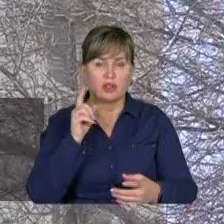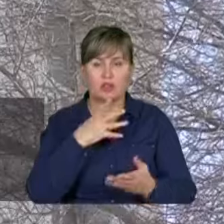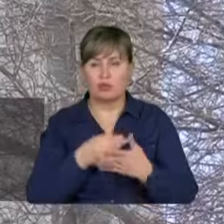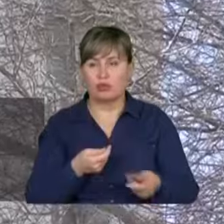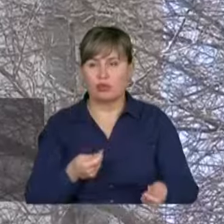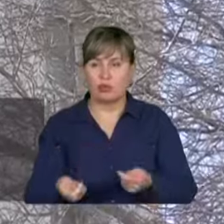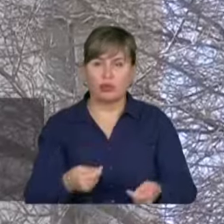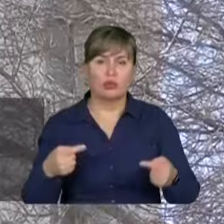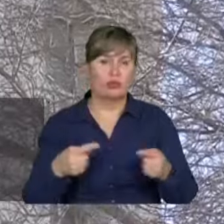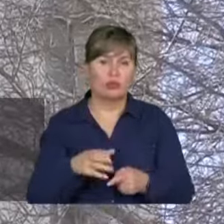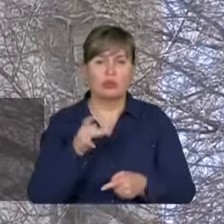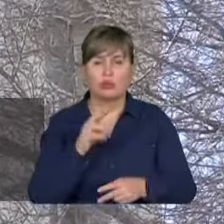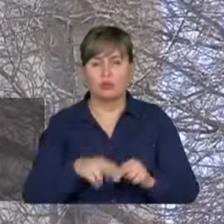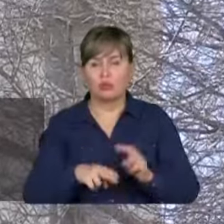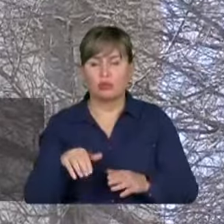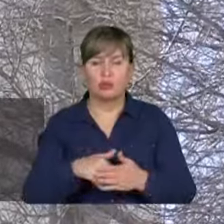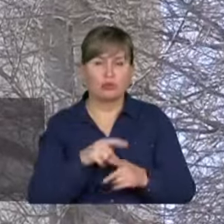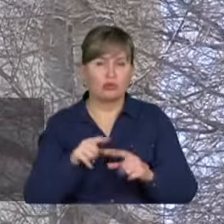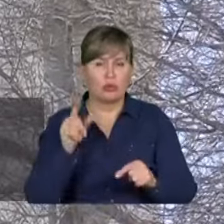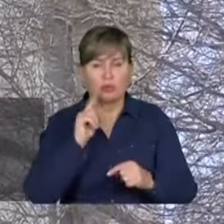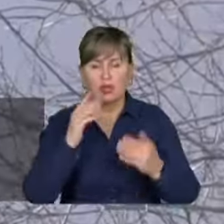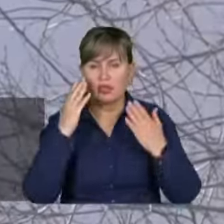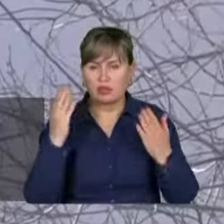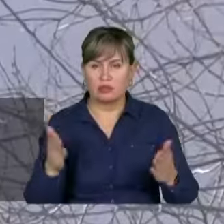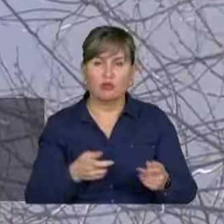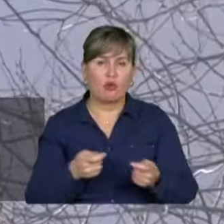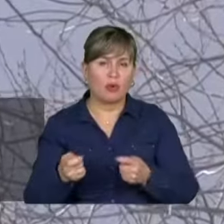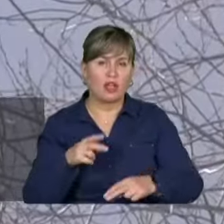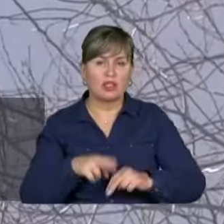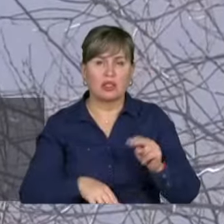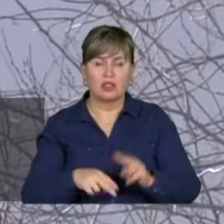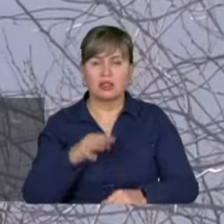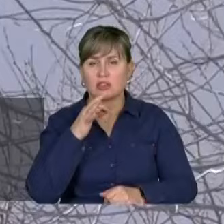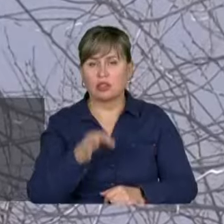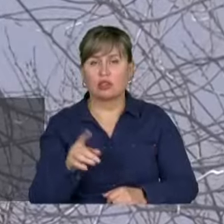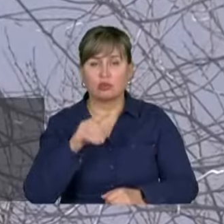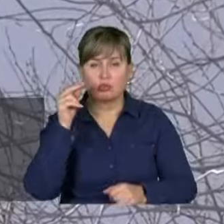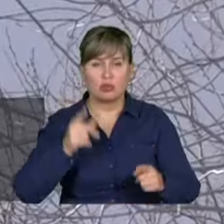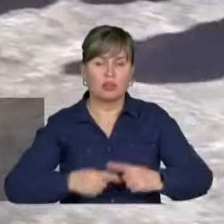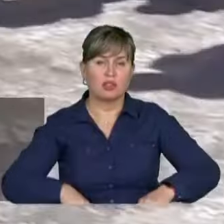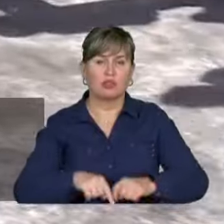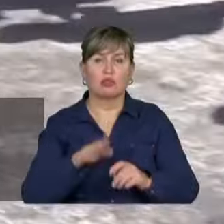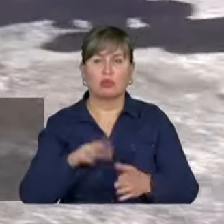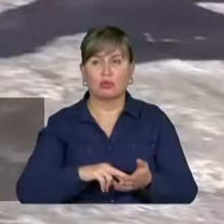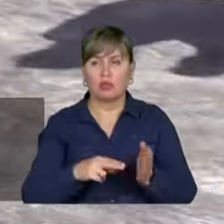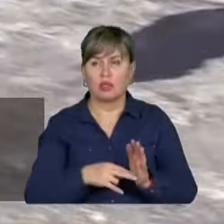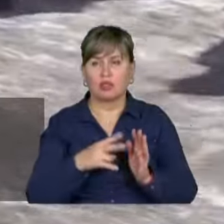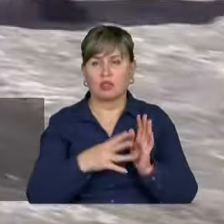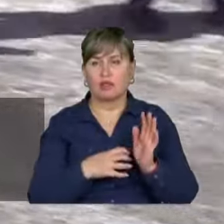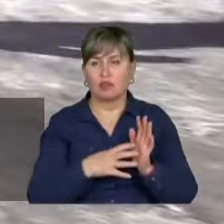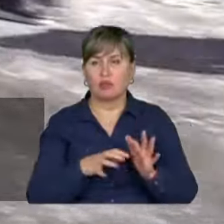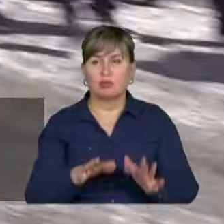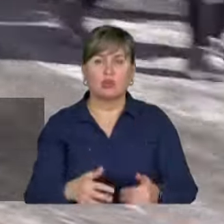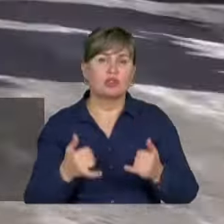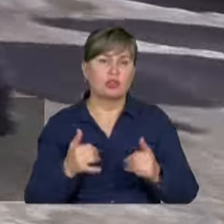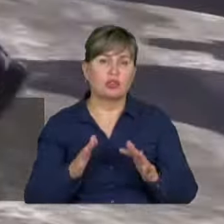руководителей. Точные сроки возведения новой школы пока неизвестны. В управлении строительства отмечают, что учебное заведение будет рассчитано на 900 мест.